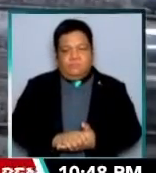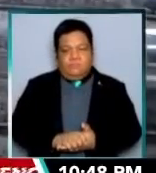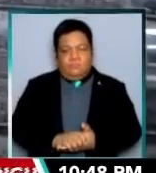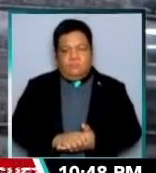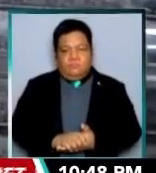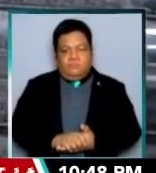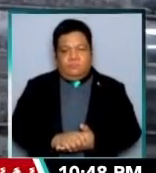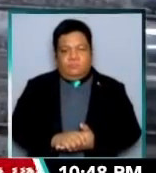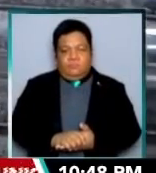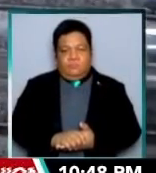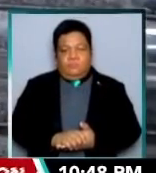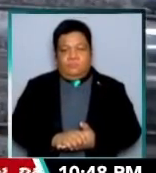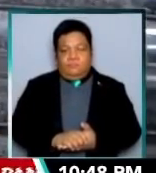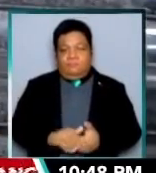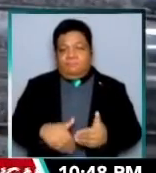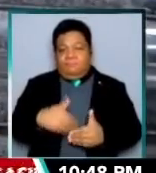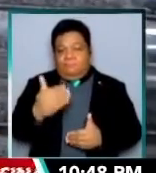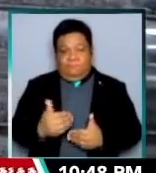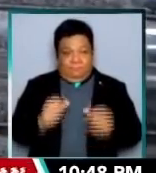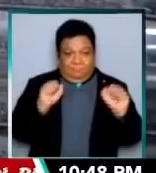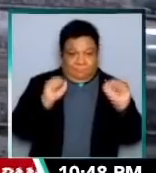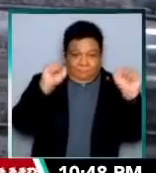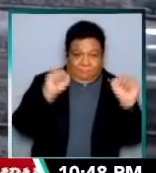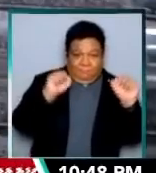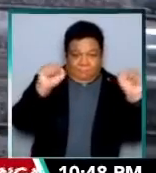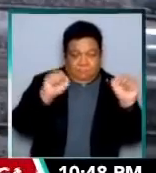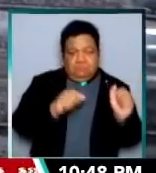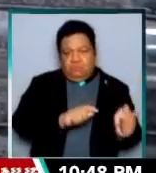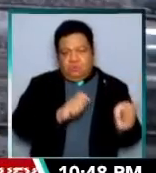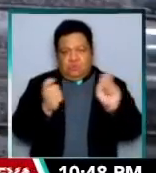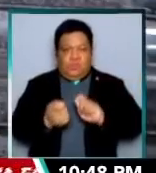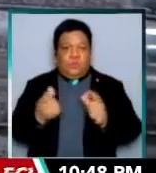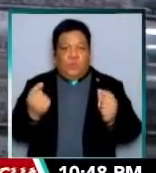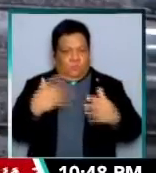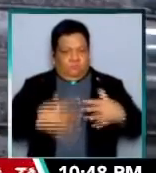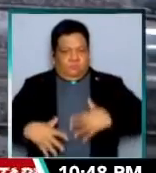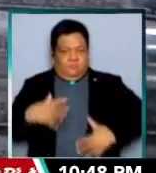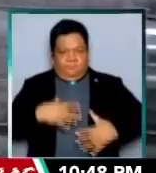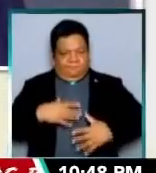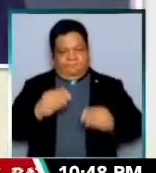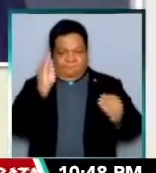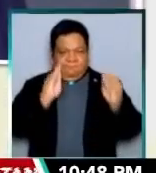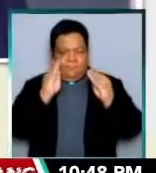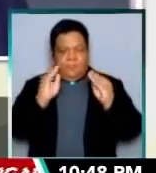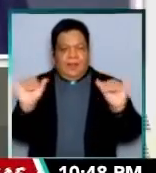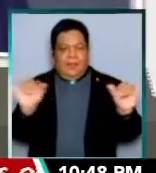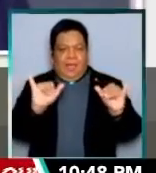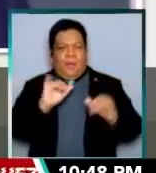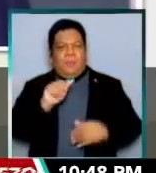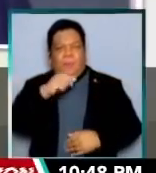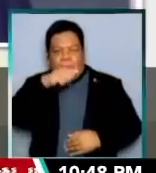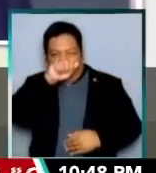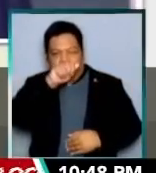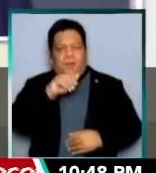From weightlifting, cosplay naman ang sinubukan ng Olympic gold medalist na si Heidelyn Diaz. Sa kanyang IG story, ginaya